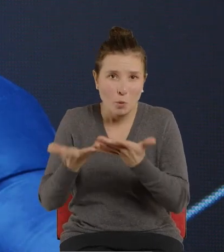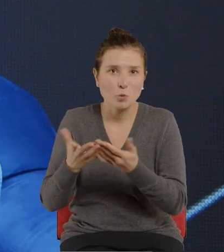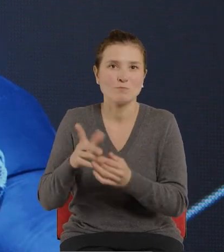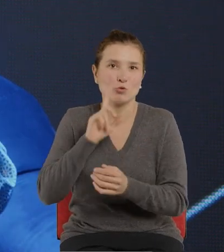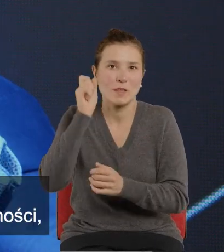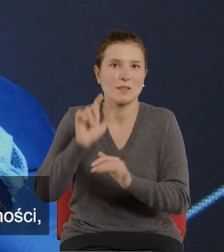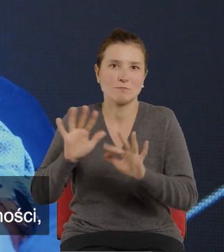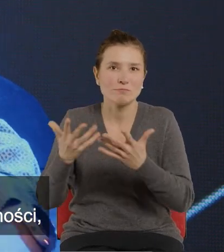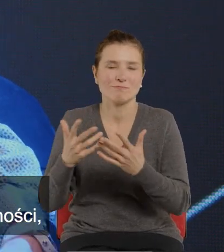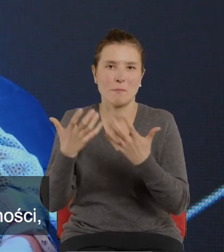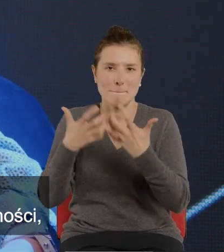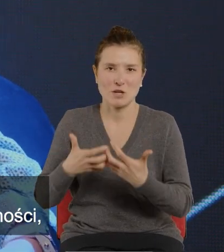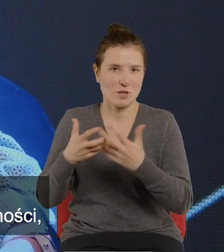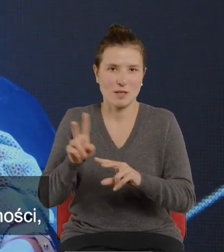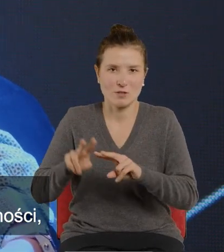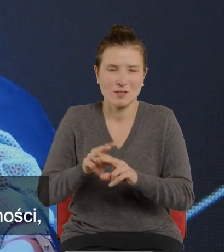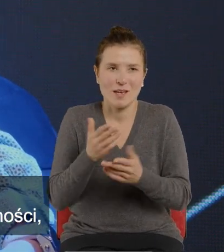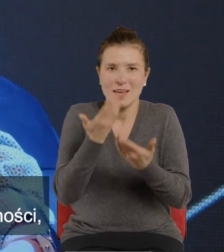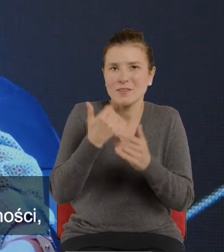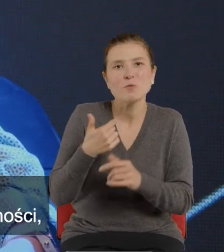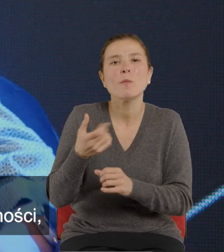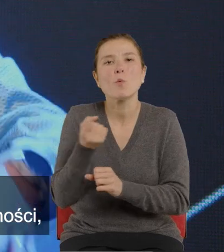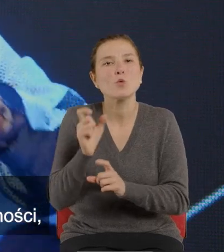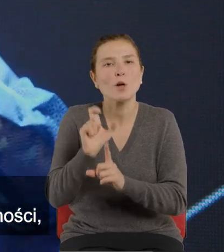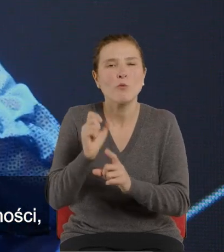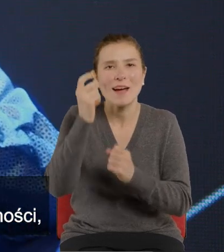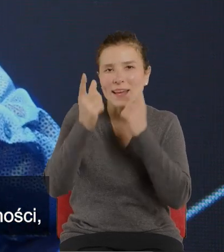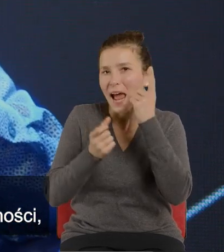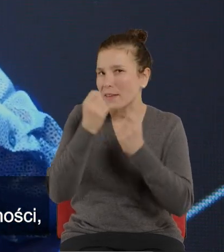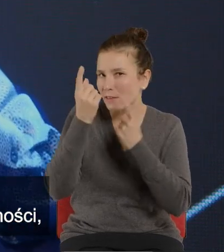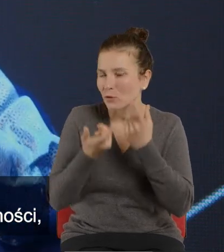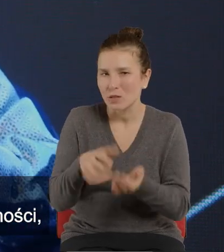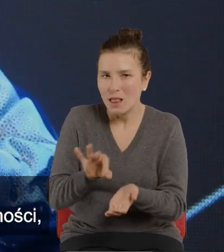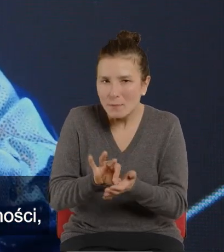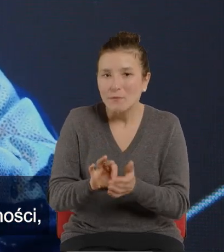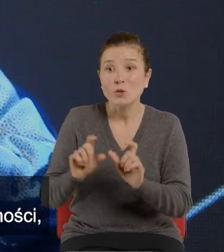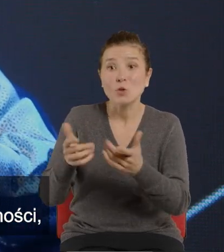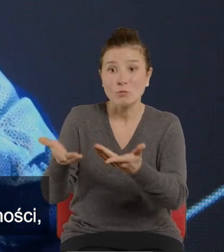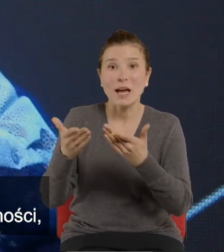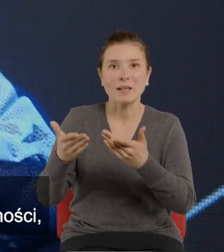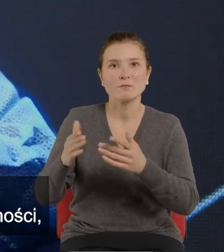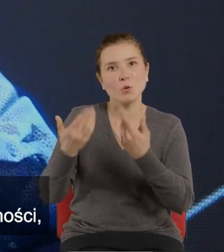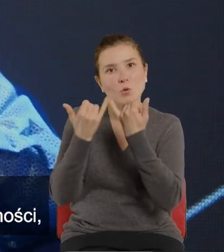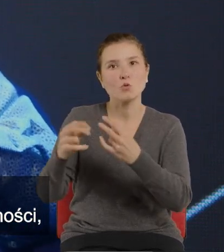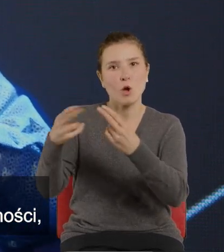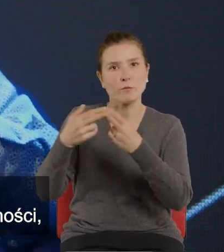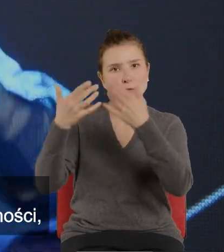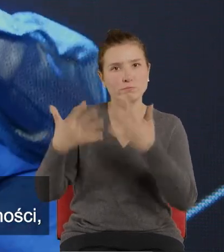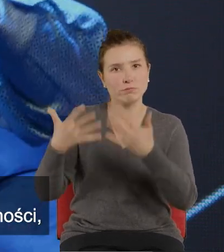narzędzie. Nie wiem, czy tu użyłabym słowa kreatywność, ale na pewno to, że daje różne odpowiedzi, nie różne,